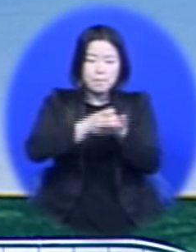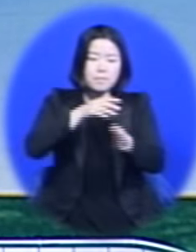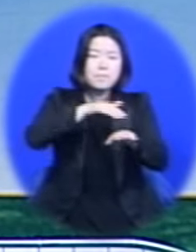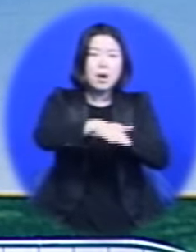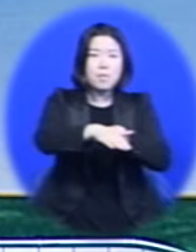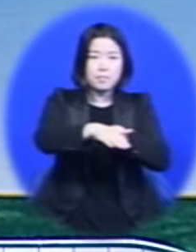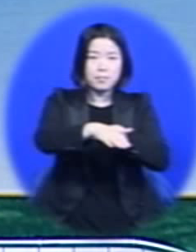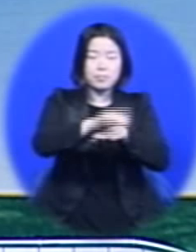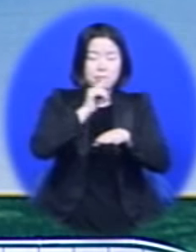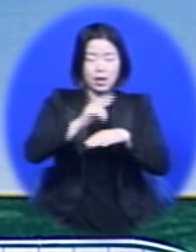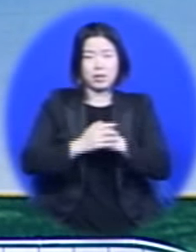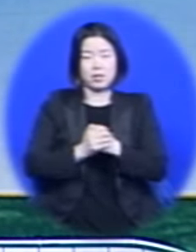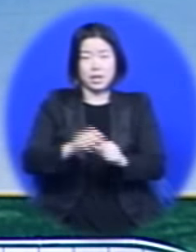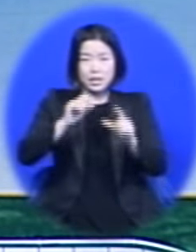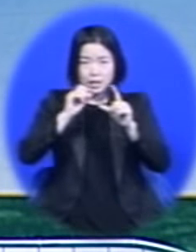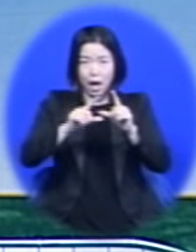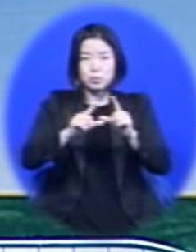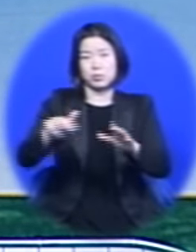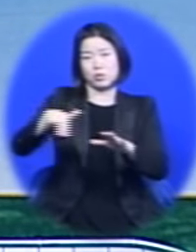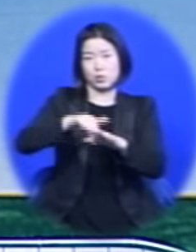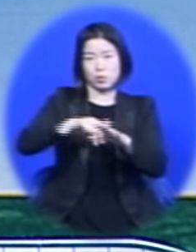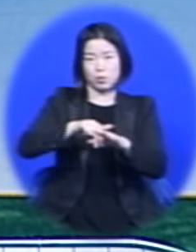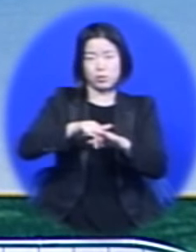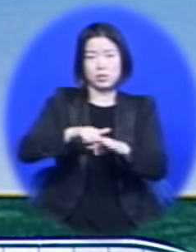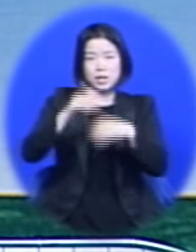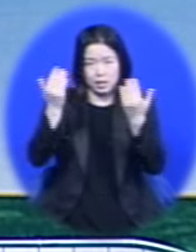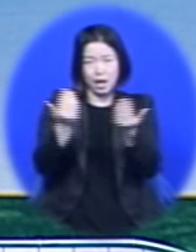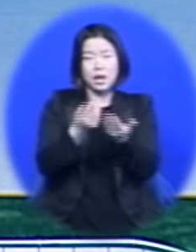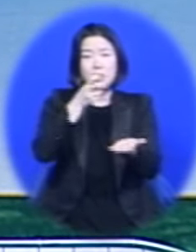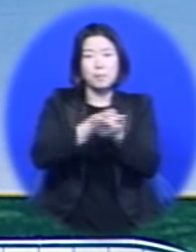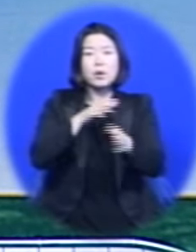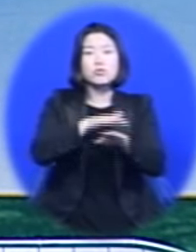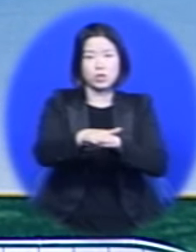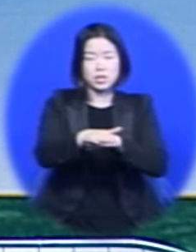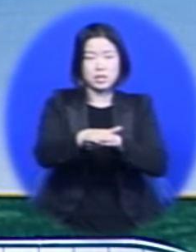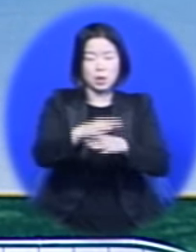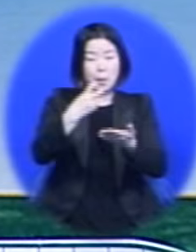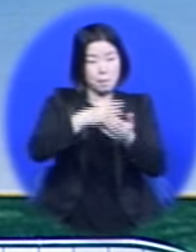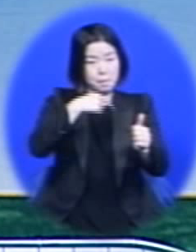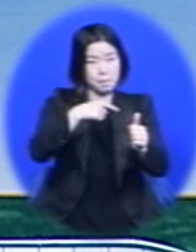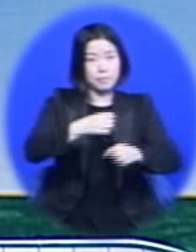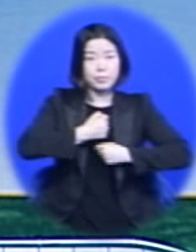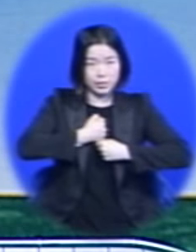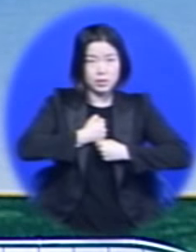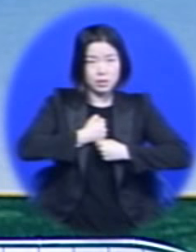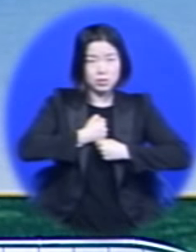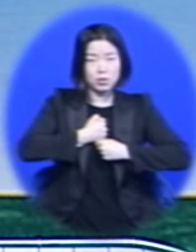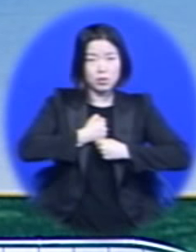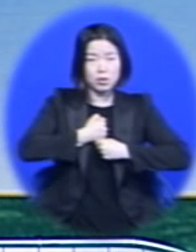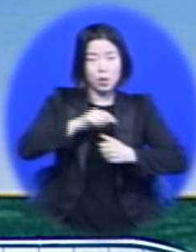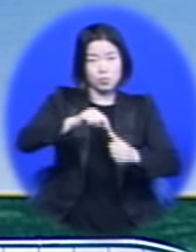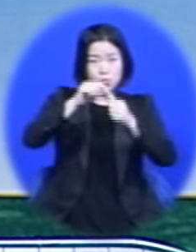말합니다. 대부분의 종교는 다 율법주의입니다. 계명을 지켜서